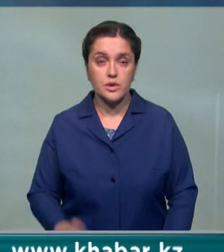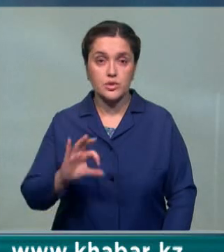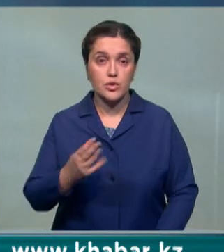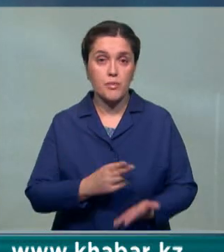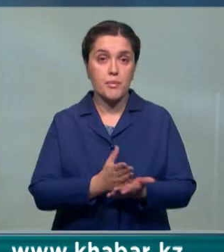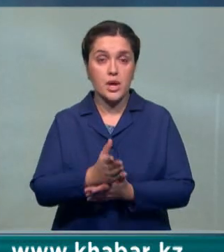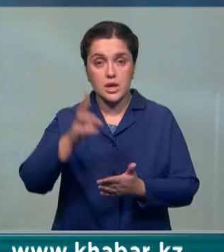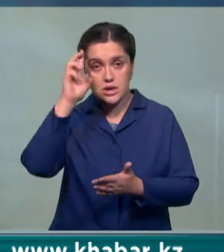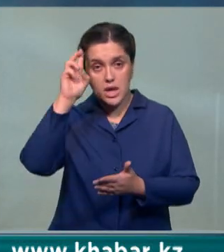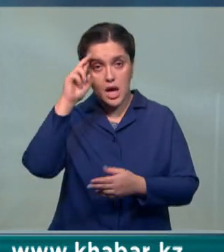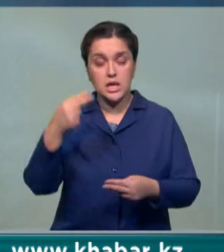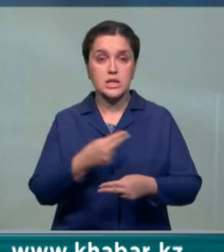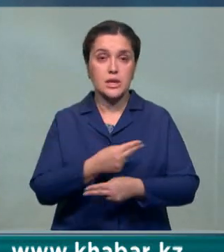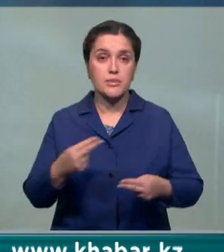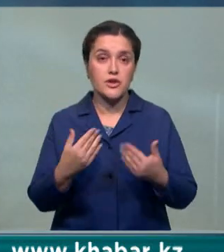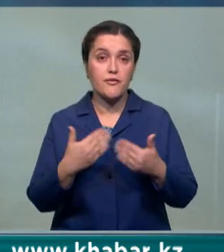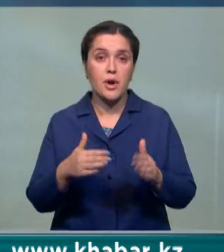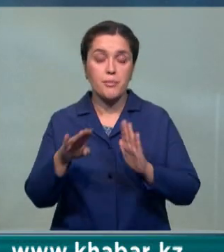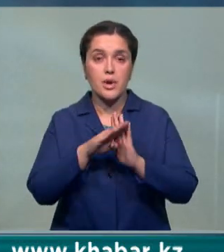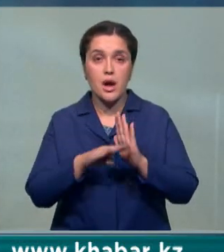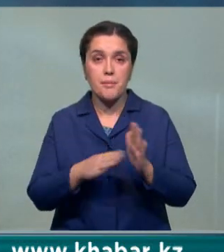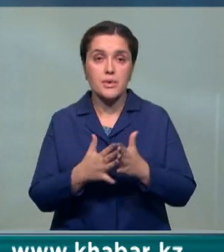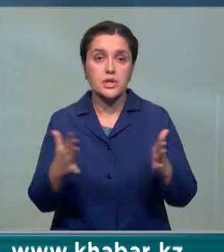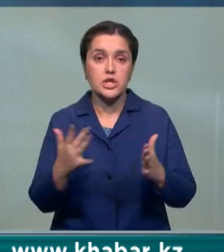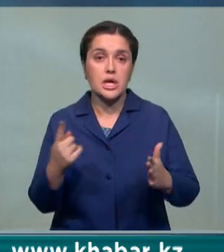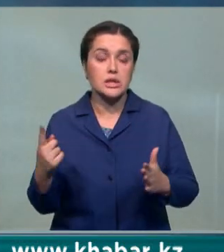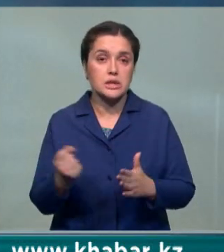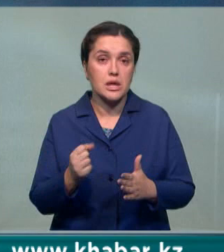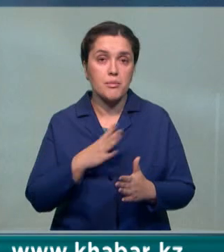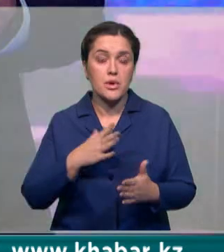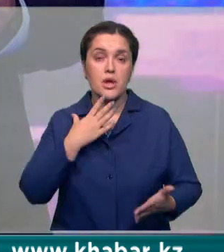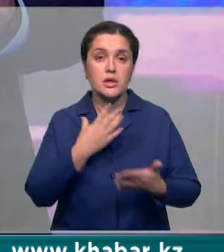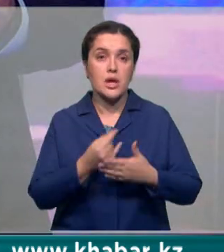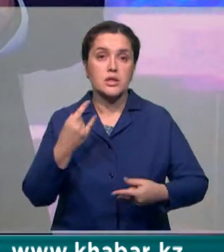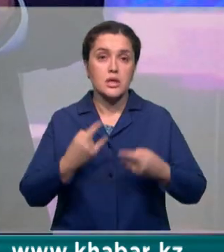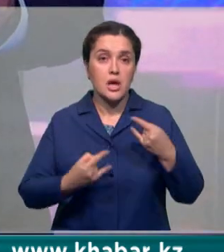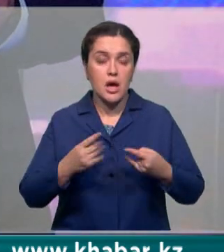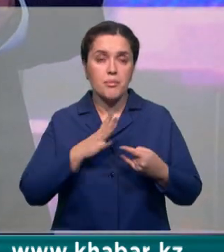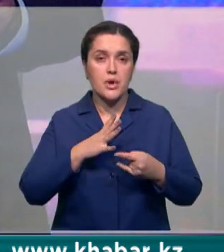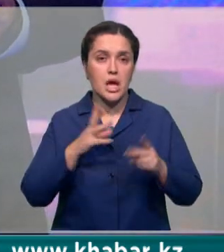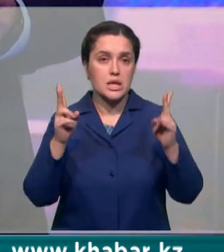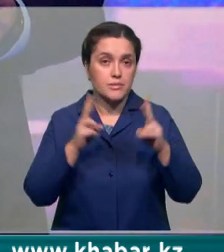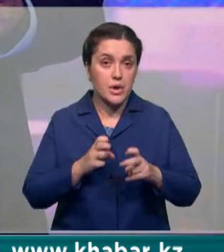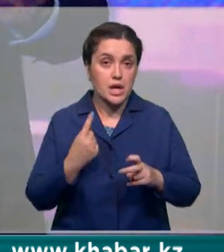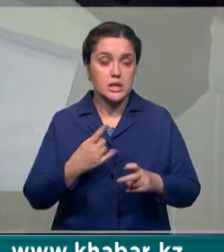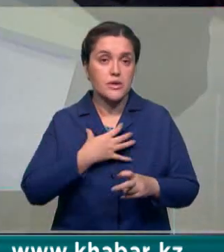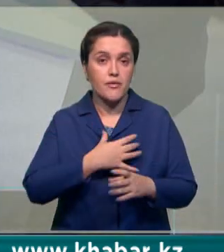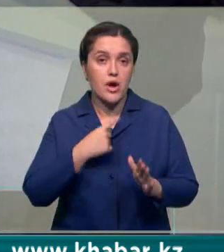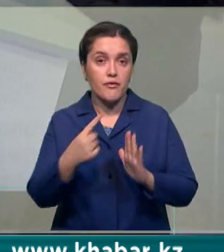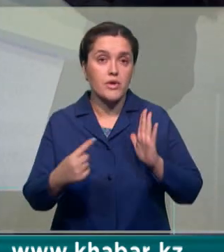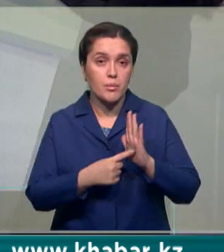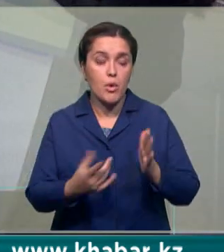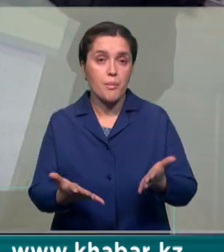Социальная политика государства стала темой очередного выпуска программы «Большая неделя», вышедшей в нашем эфире. Рассматривали один